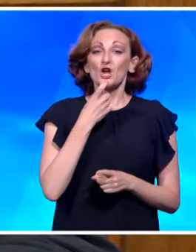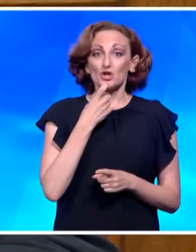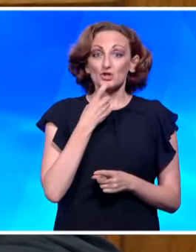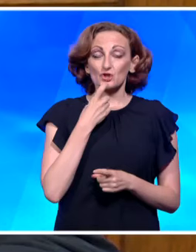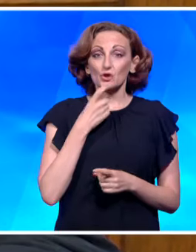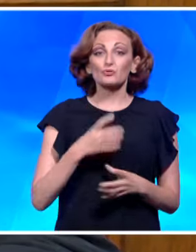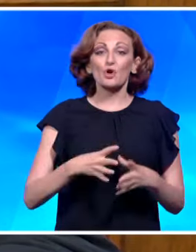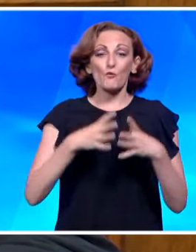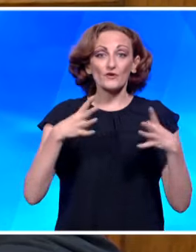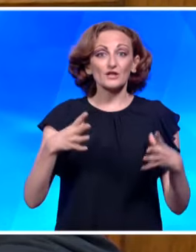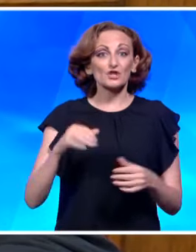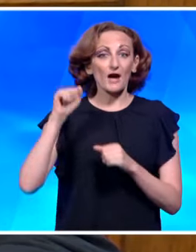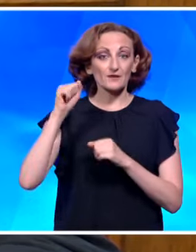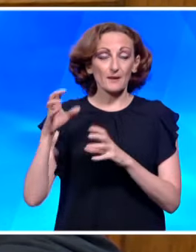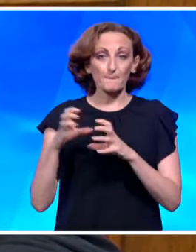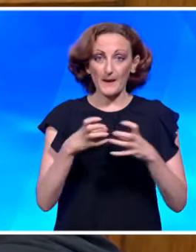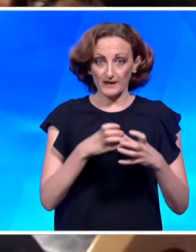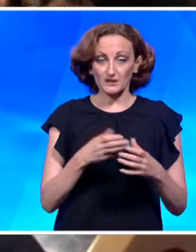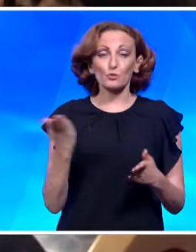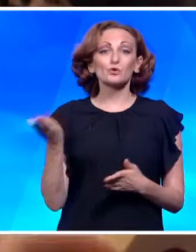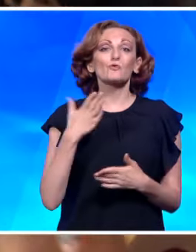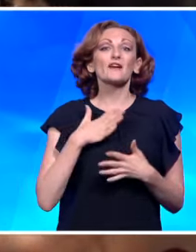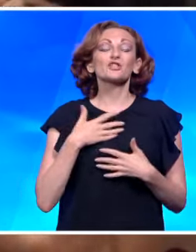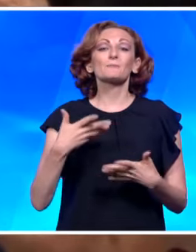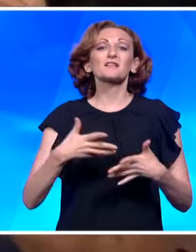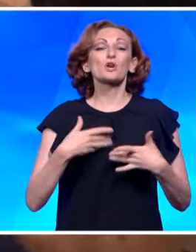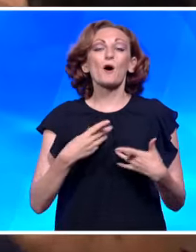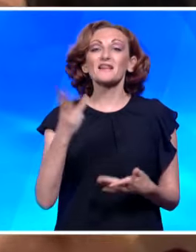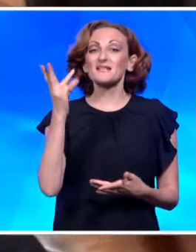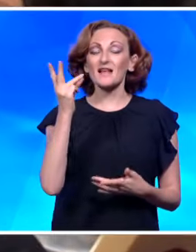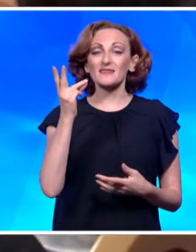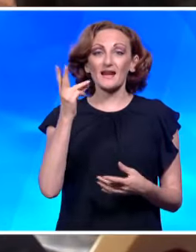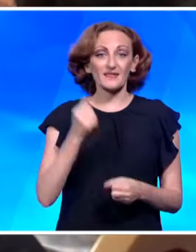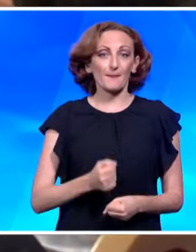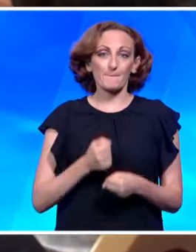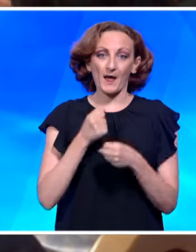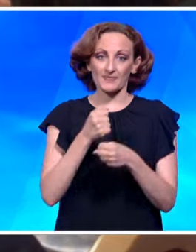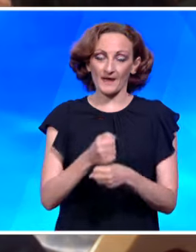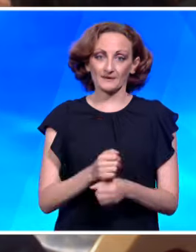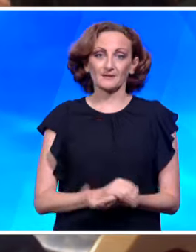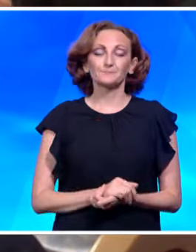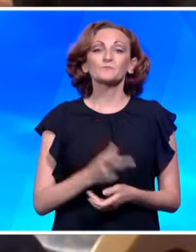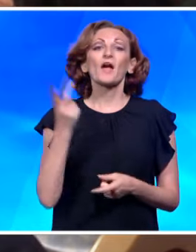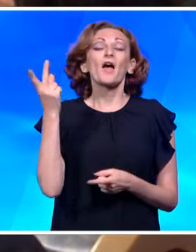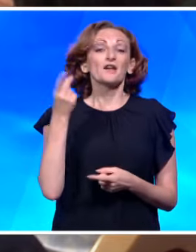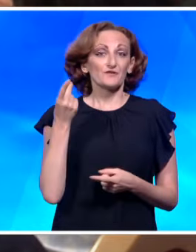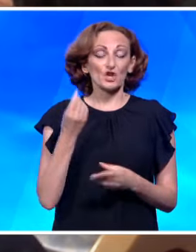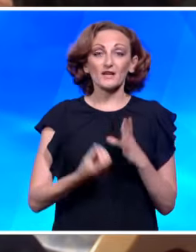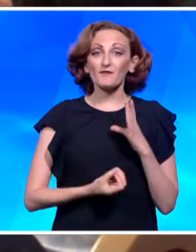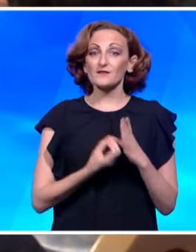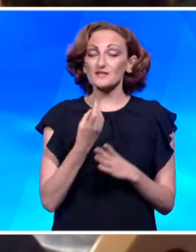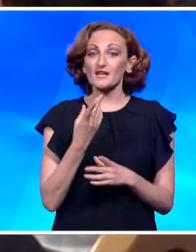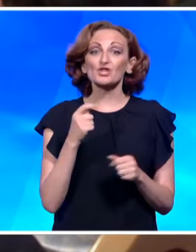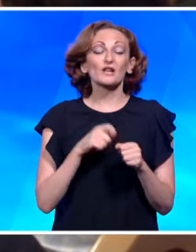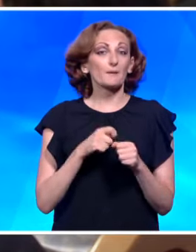партиите, които вече имат желание за третия мандат. И вчера вече Възраждане отправиха